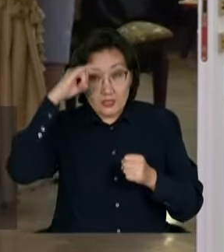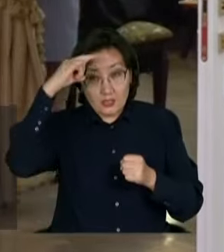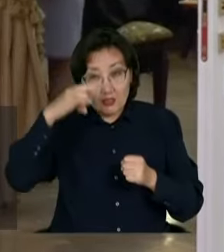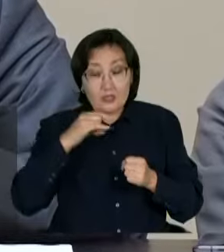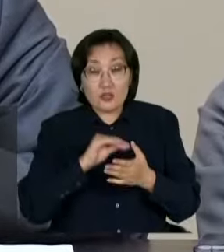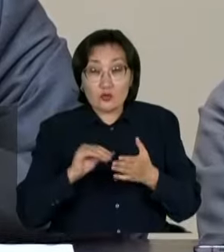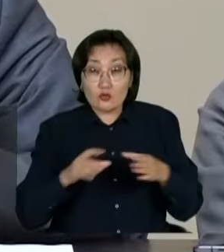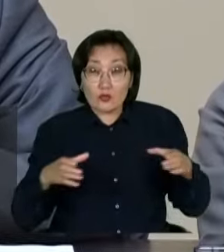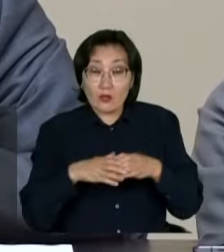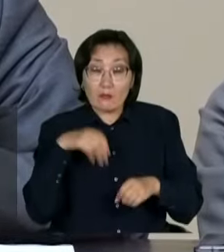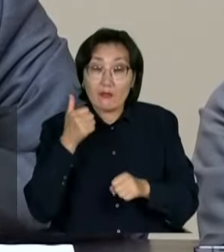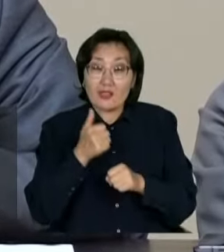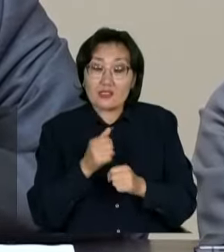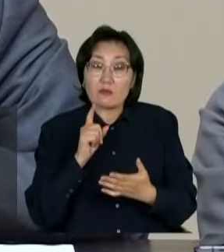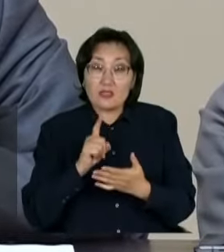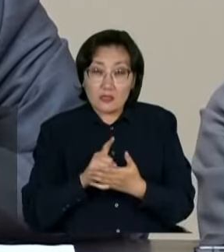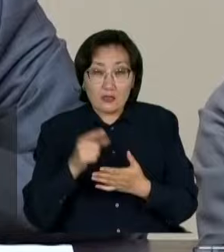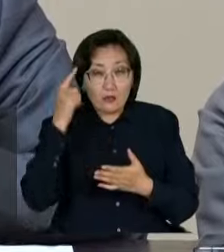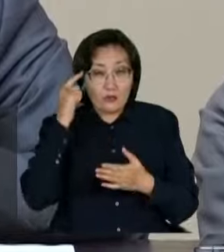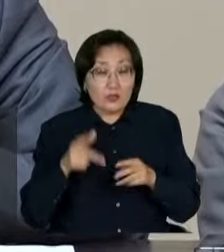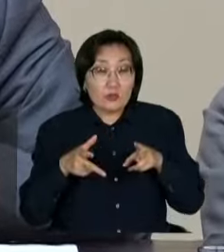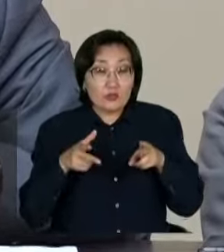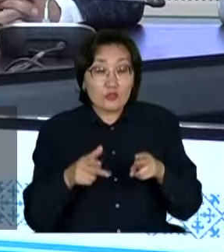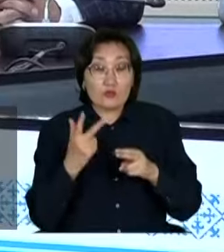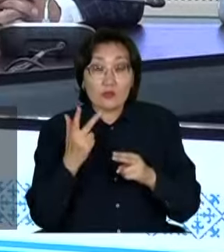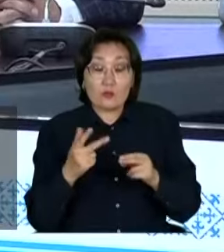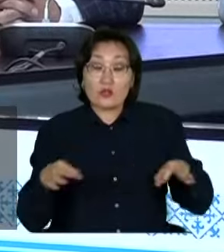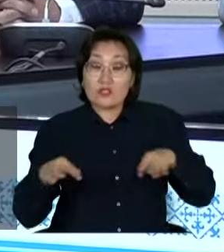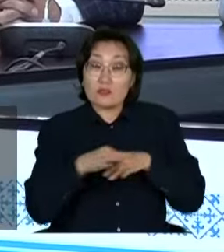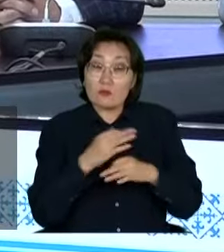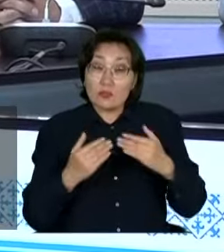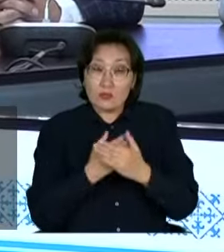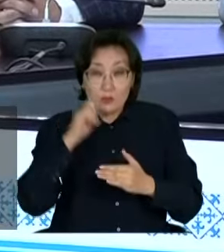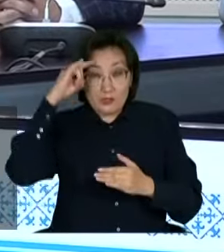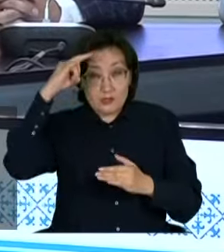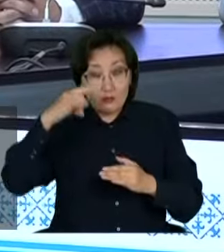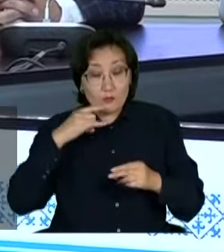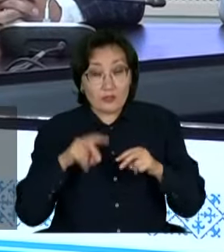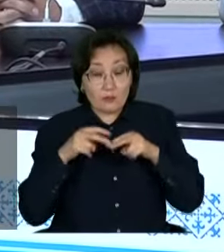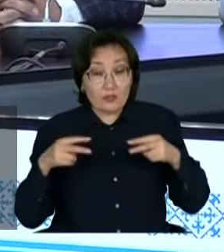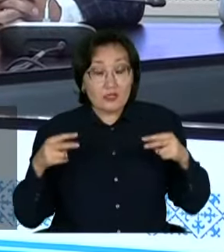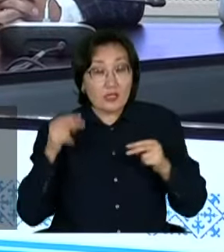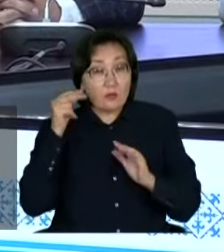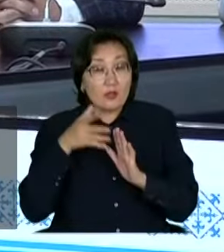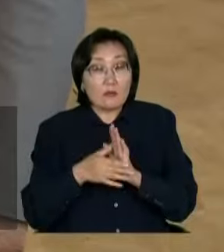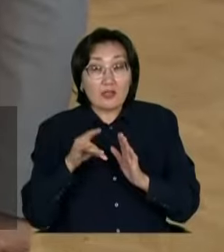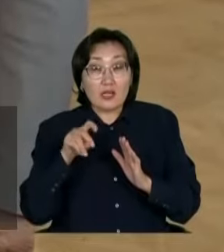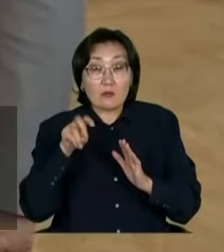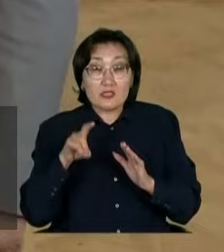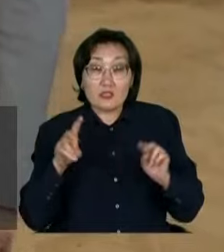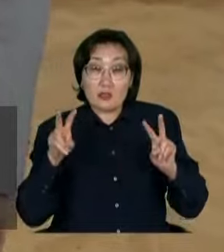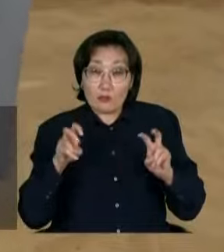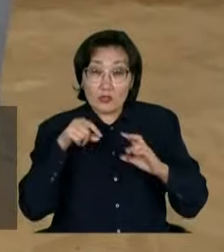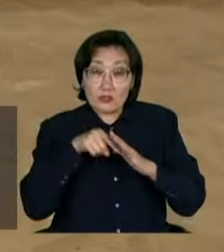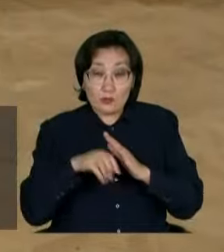деп есептеймін. Тұсауы кесілген үшінші жоба жаңа Қазақстанның әдеби танымдық панорамасы деп аталады. Оның